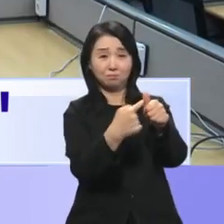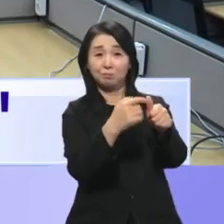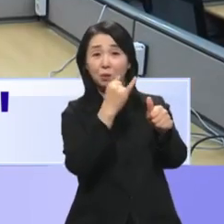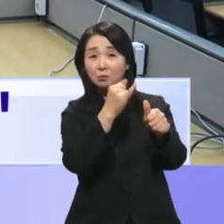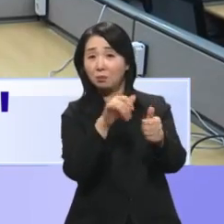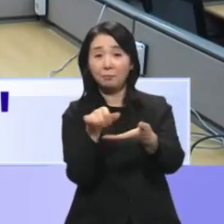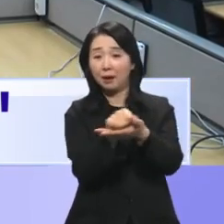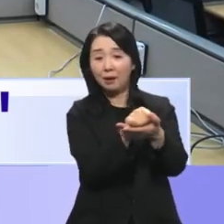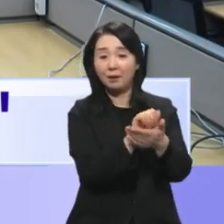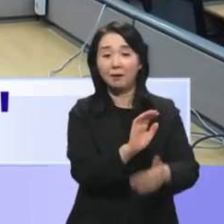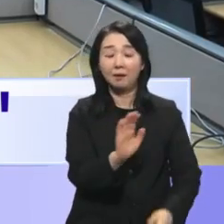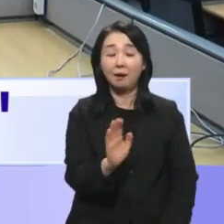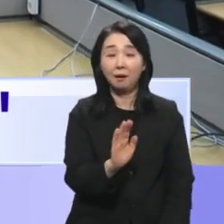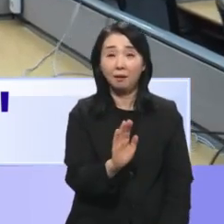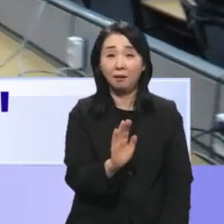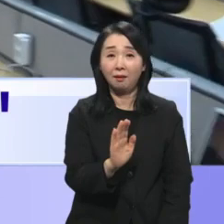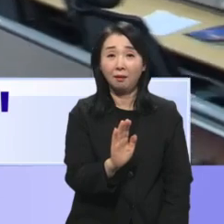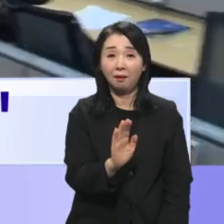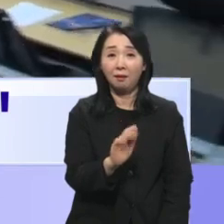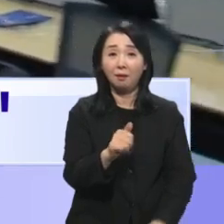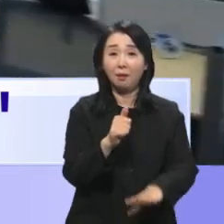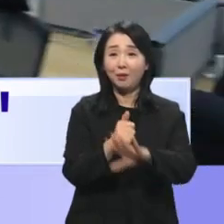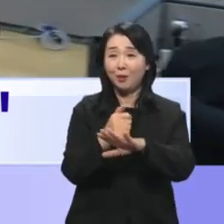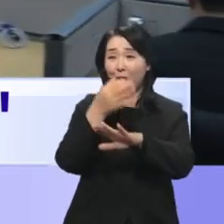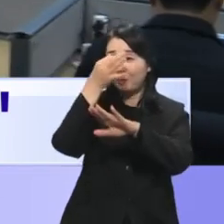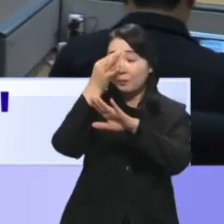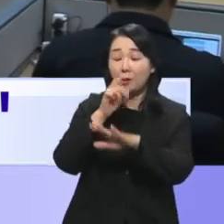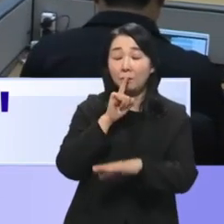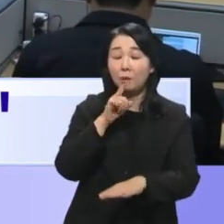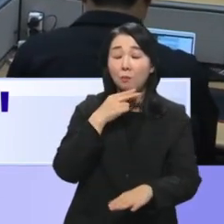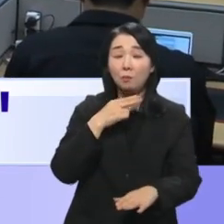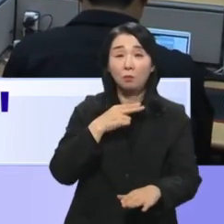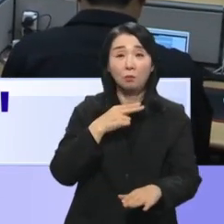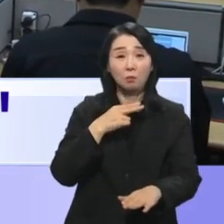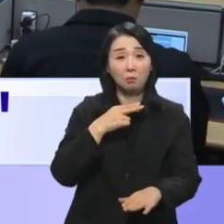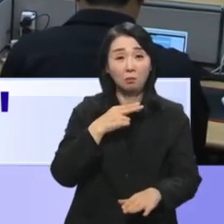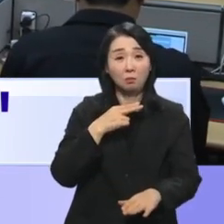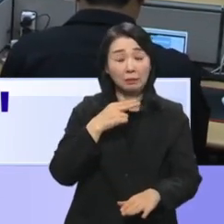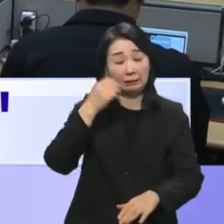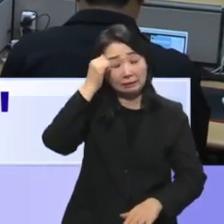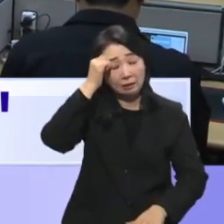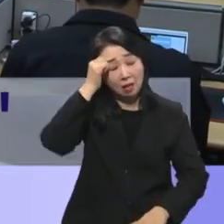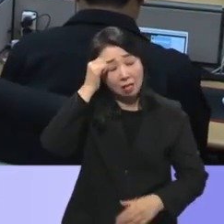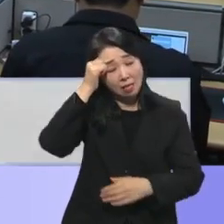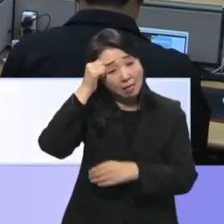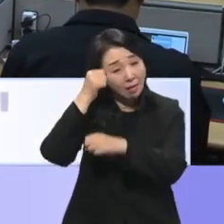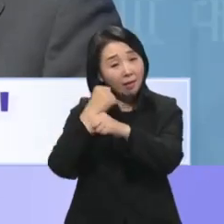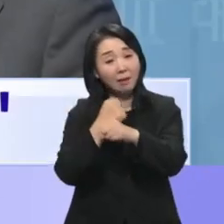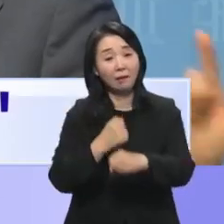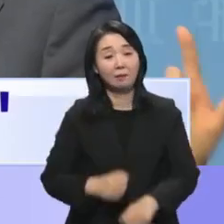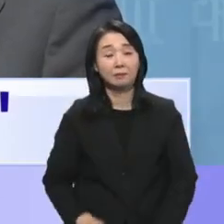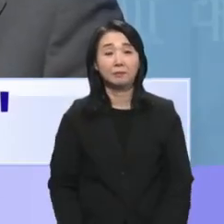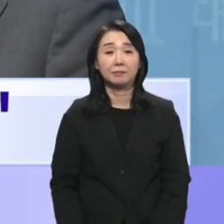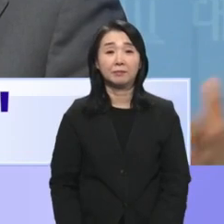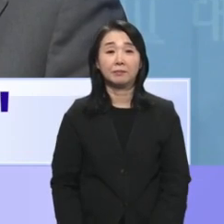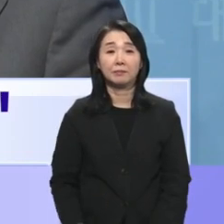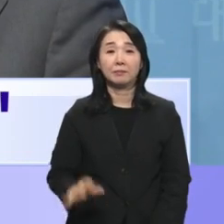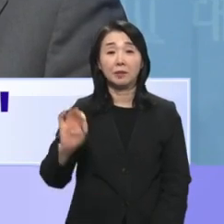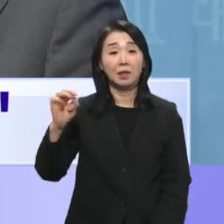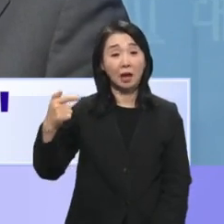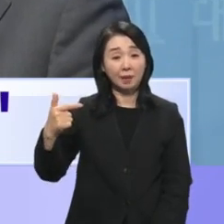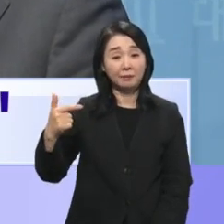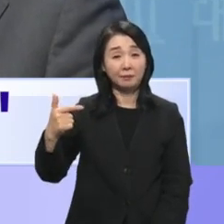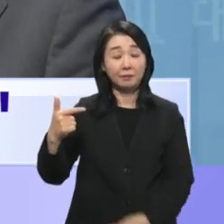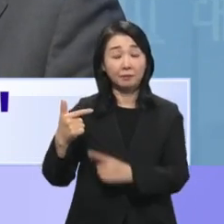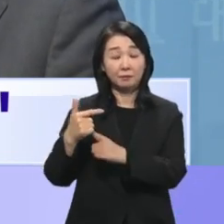결코 받아들이거나 고개 숙이면서 지워가는 모습들을 보기가 참 어렵습니다. 그리고 안철수 전 대표, 안철수 의원이